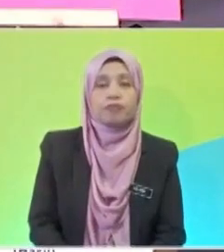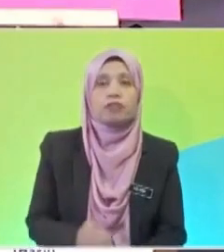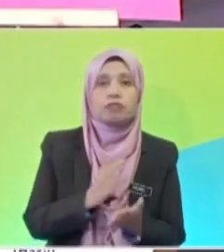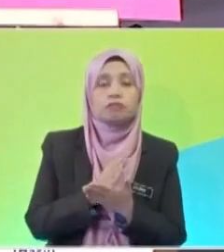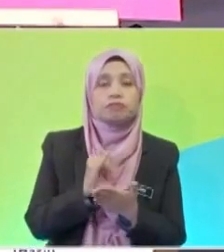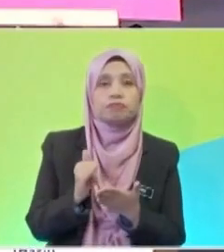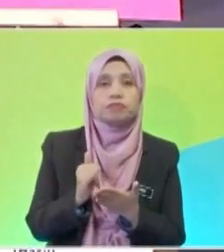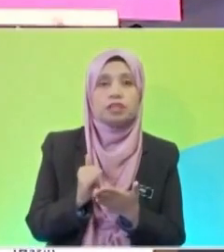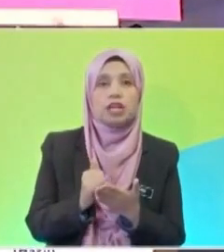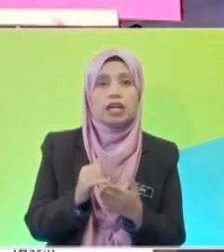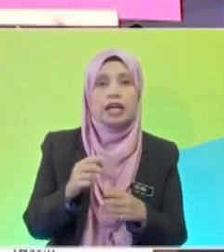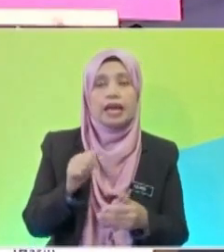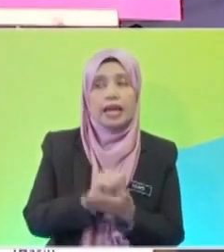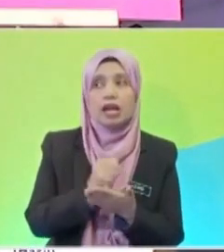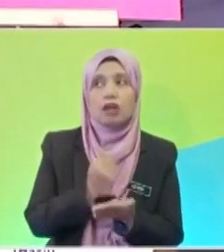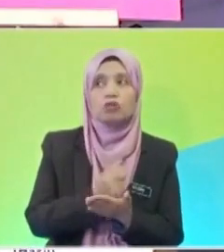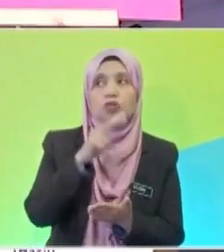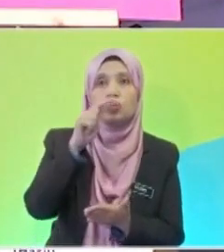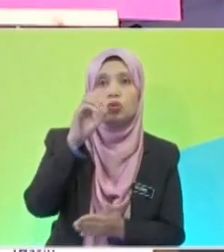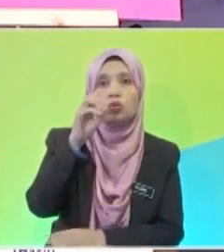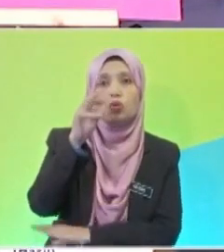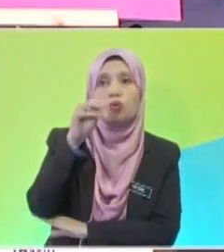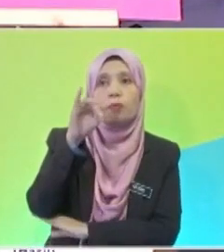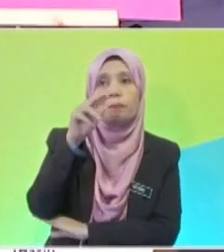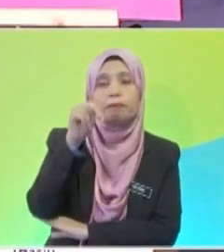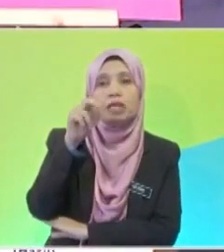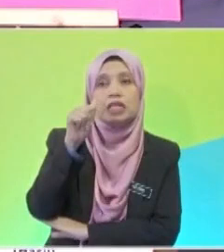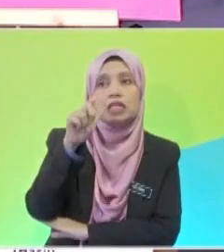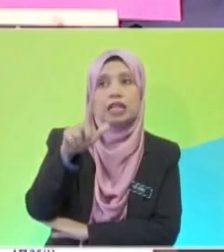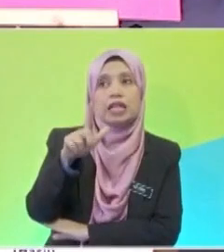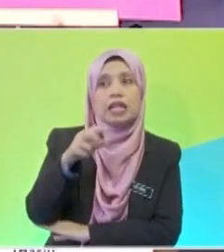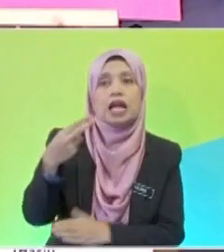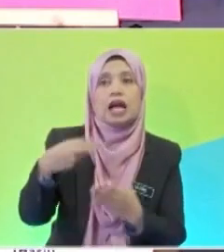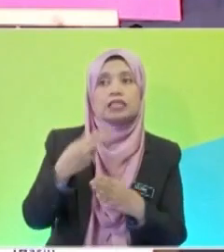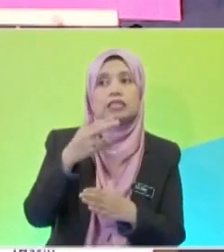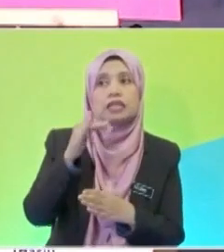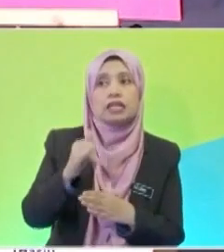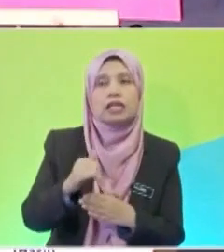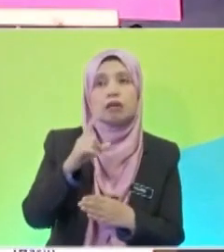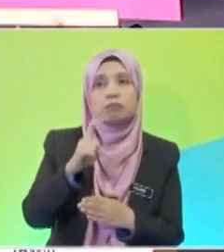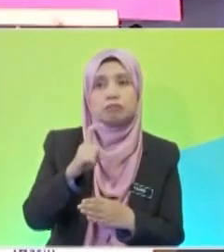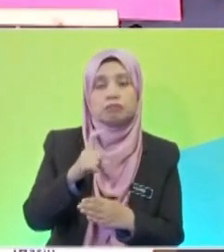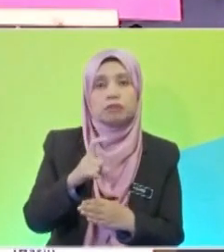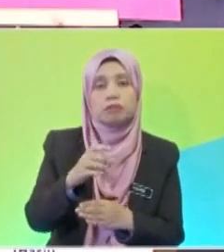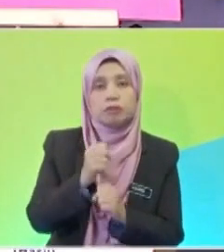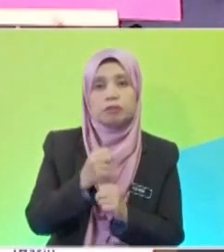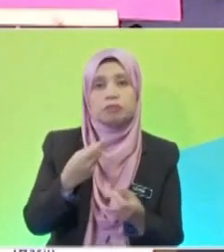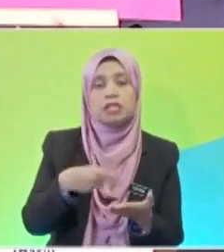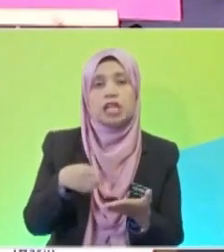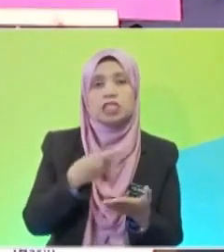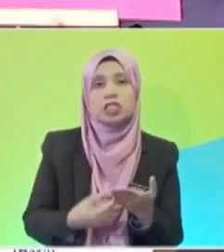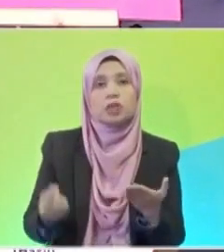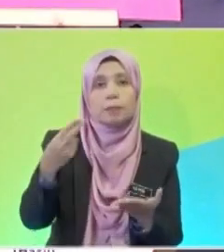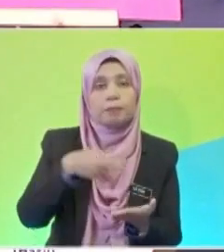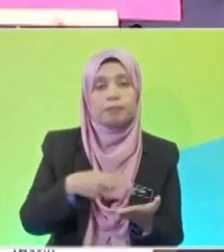seterusnya. Akaun nominal lagi Nisa. Kita sebut lagi akaun nominal. Hasil yang sepatutnya diterima, belanja sepatutnya. Benda ni